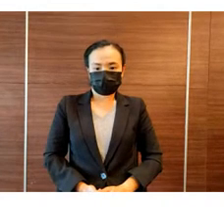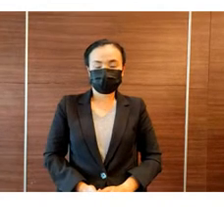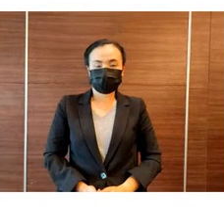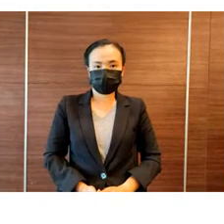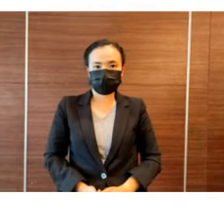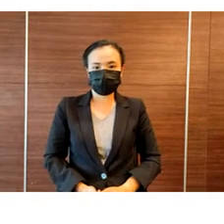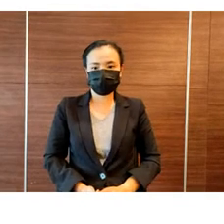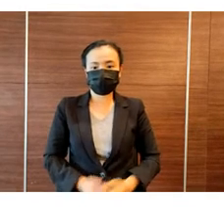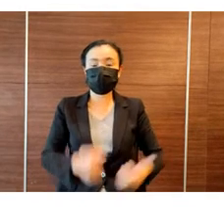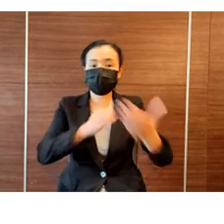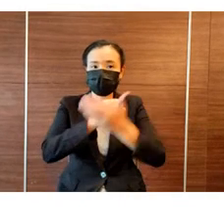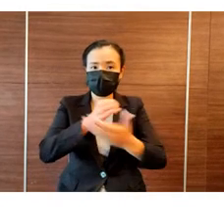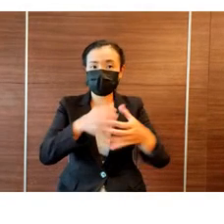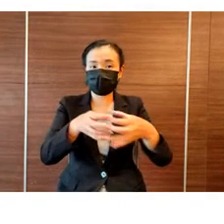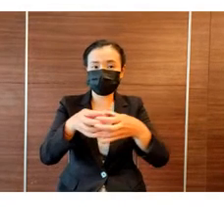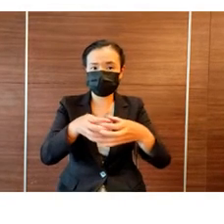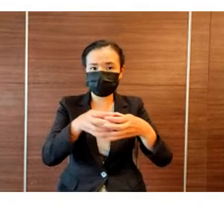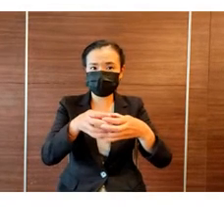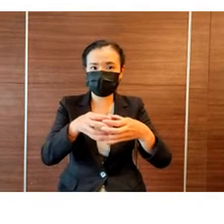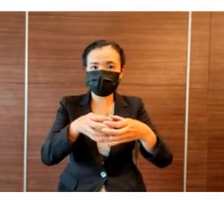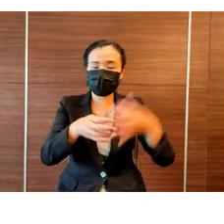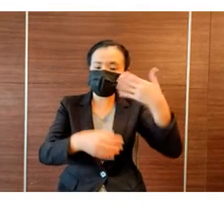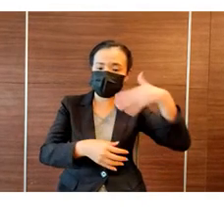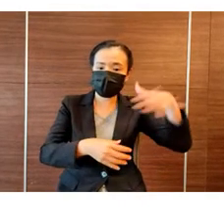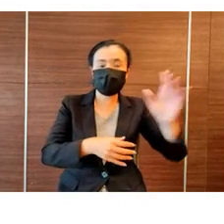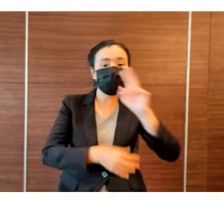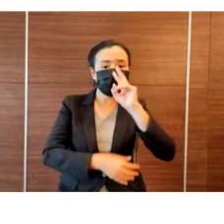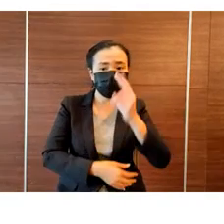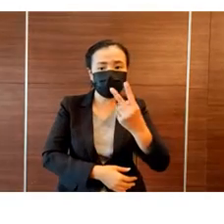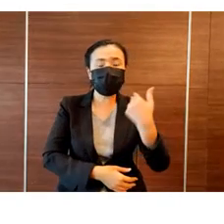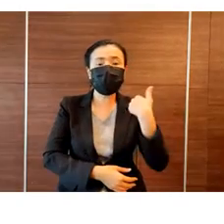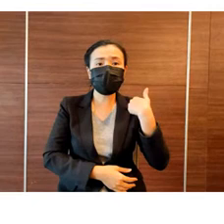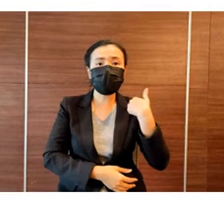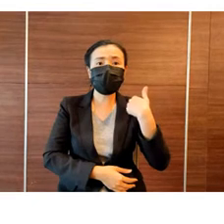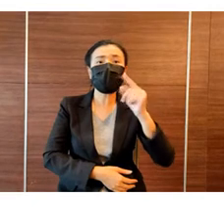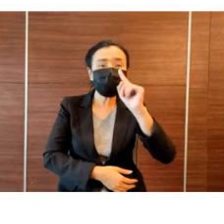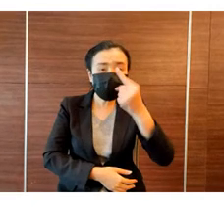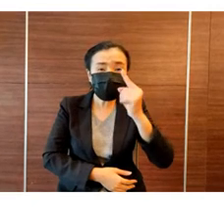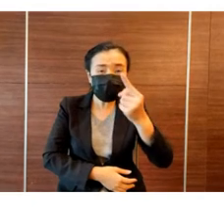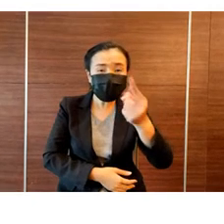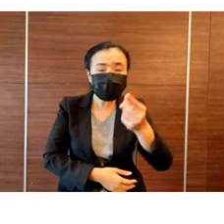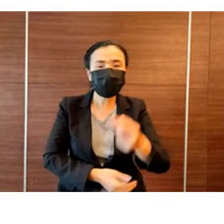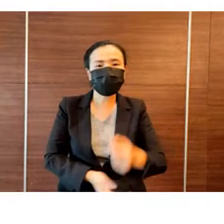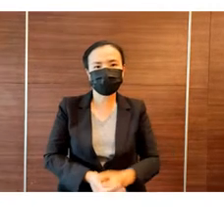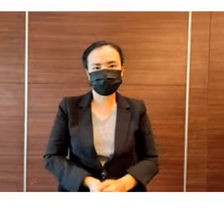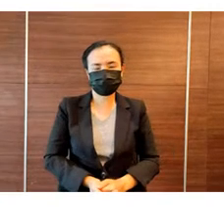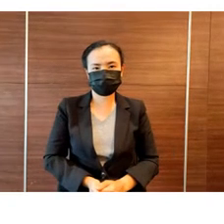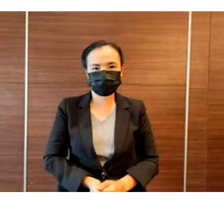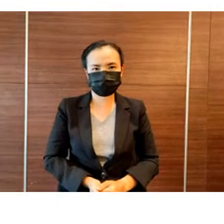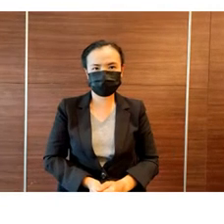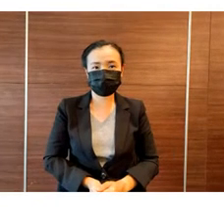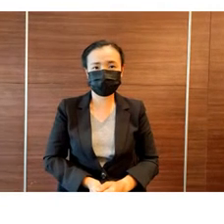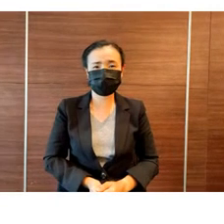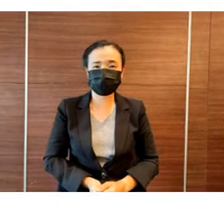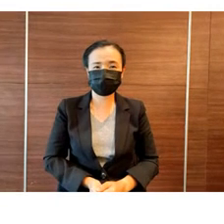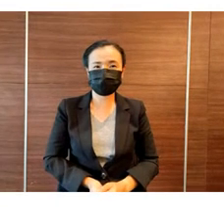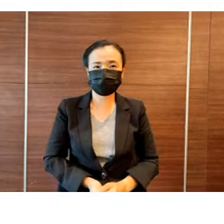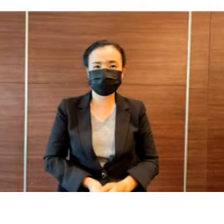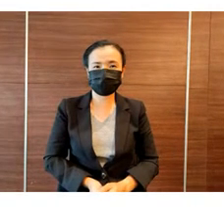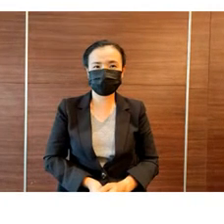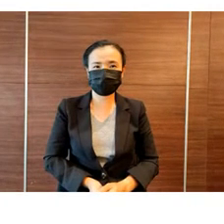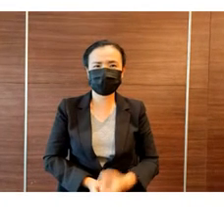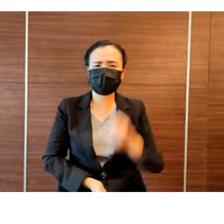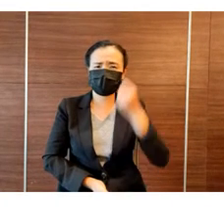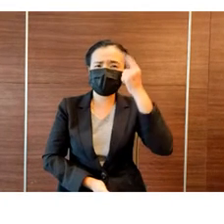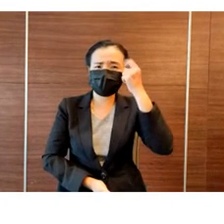ที่บำบัดยาเสพติดด้วยกันบางทีคนไข้กลับไปรีแลปใช้ยาอีกกลับไปใช้อีกแล้วหรอคะอะไรเงี้ยซึ่งบางทีแบบมันก็ลืมผมก็เข้